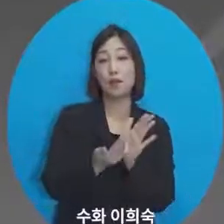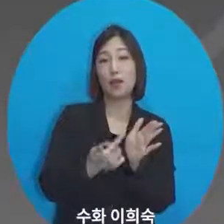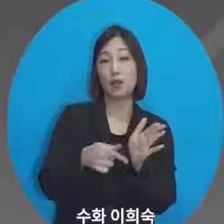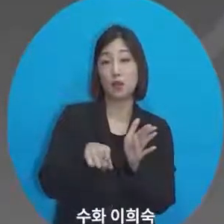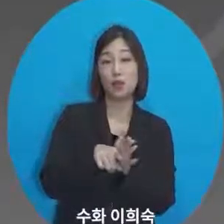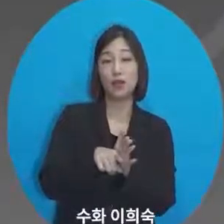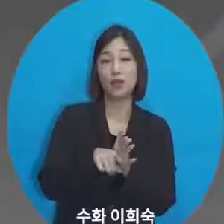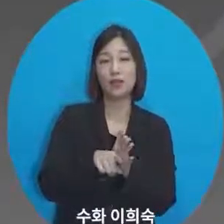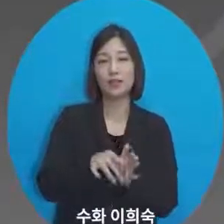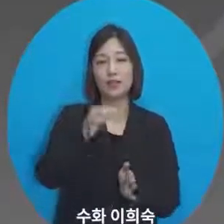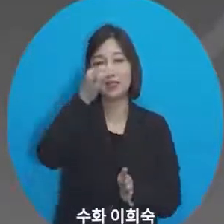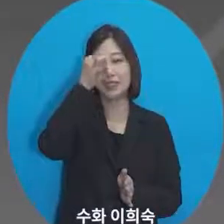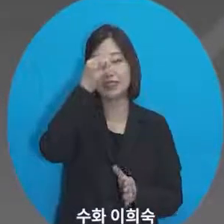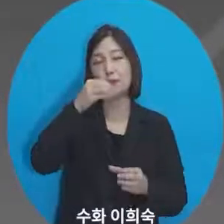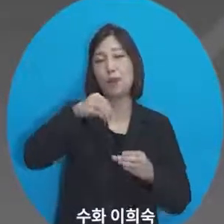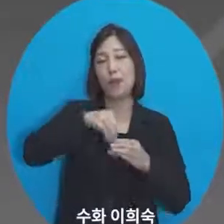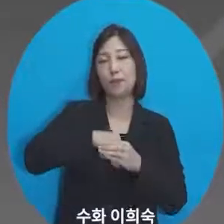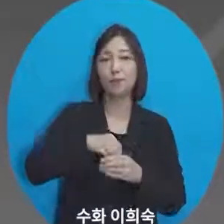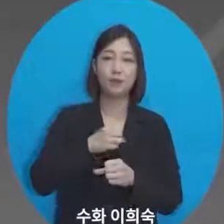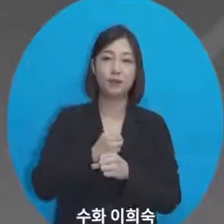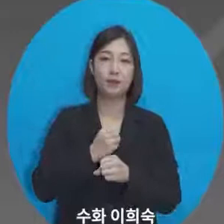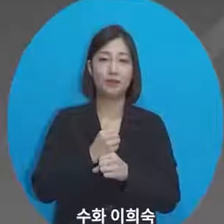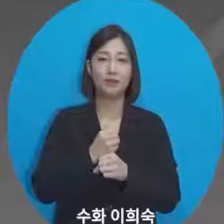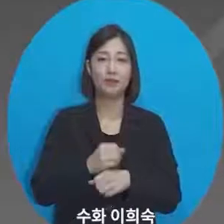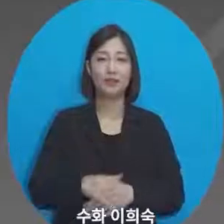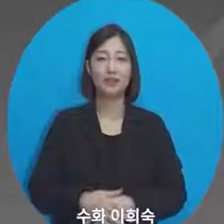마찬가지로 다기능 화장실을 설치를 해서